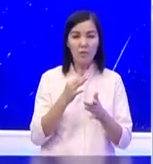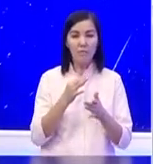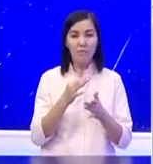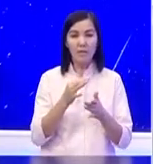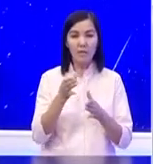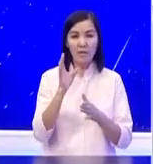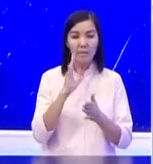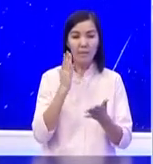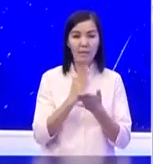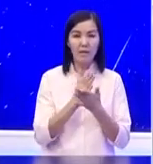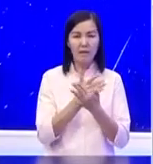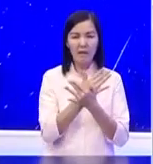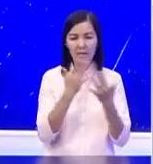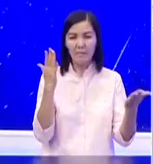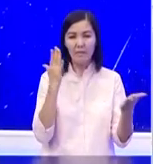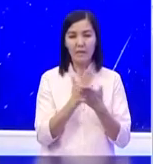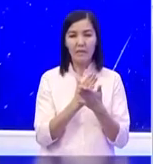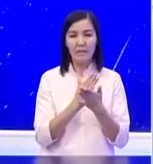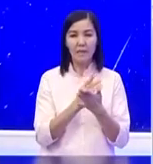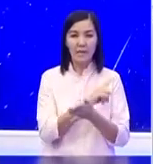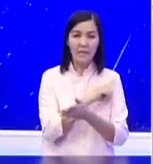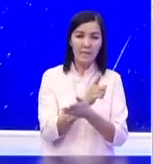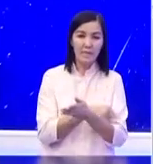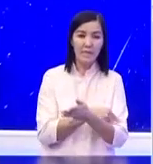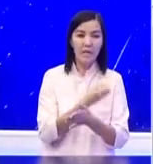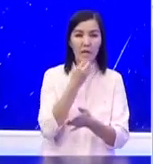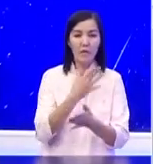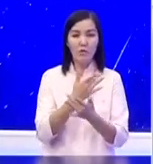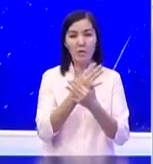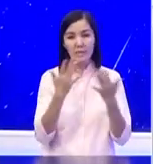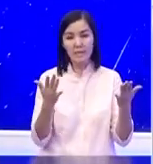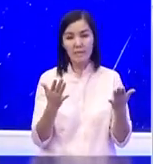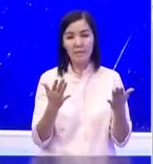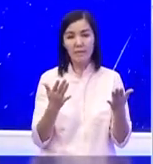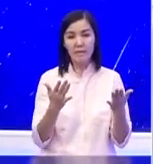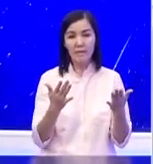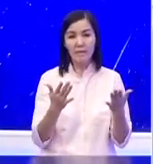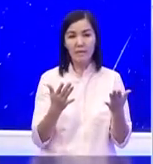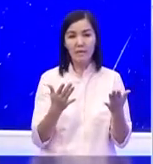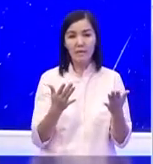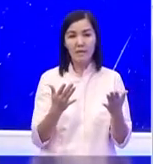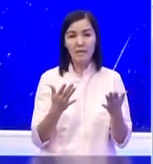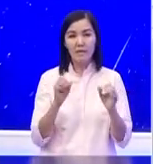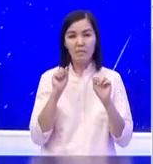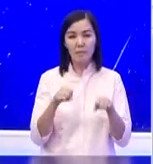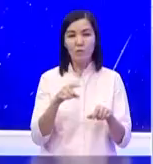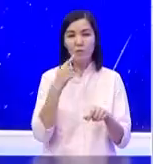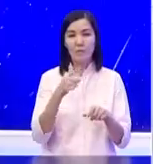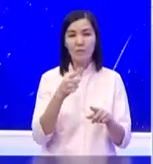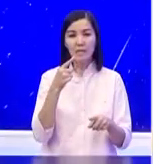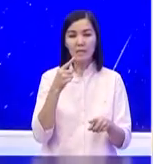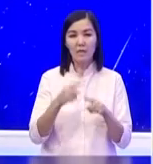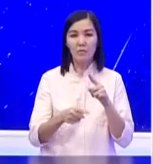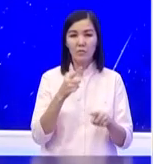если говорить об этом, это наша сильная сторона. Хороший ассортимент и, я не побоюсь этого слова сказать, очень конкурентные цены